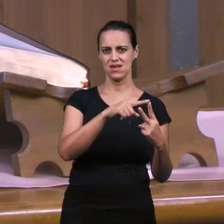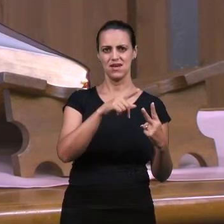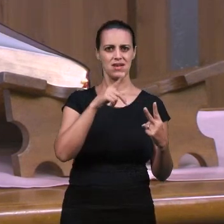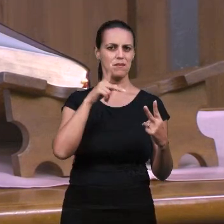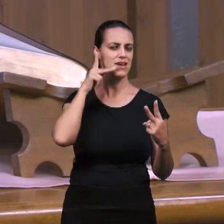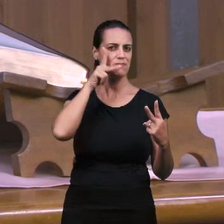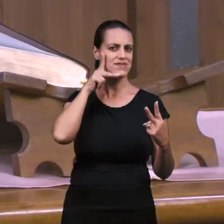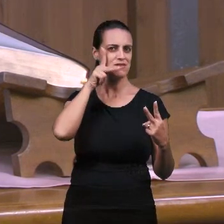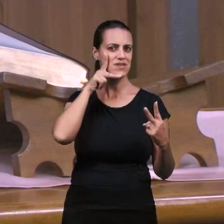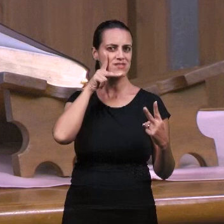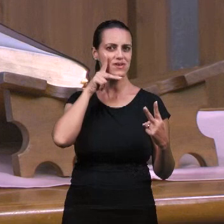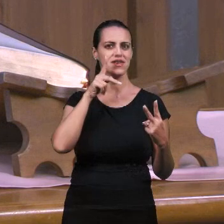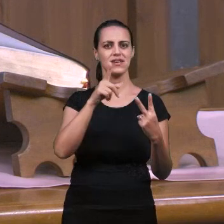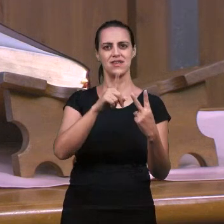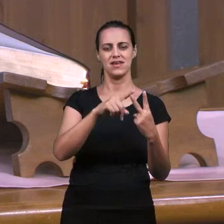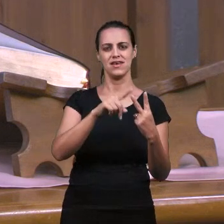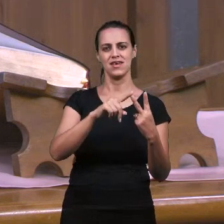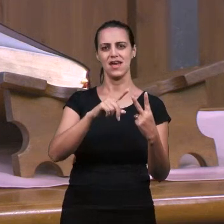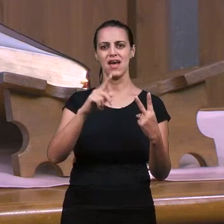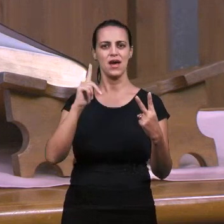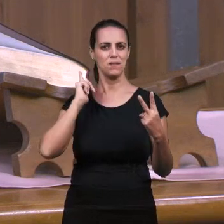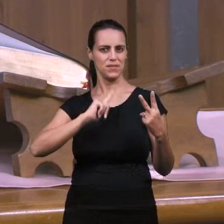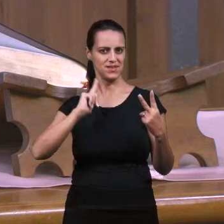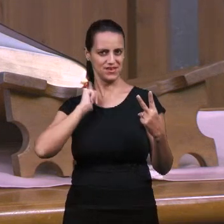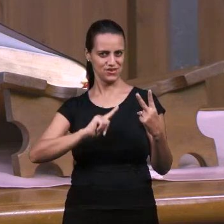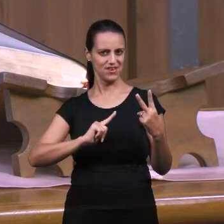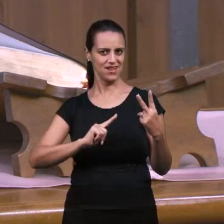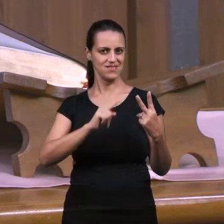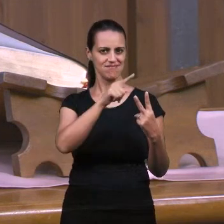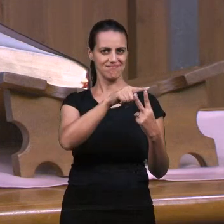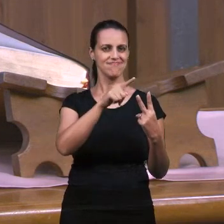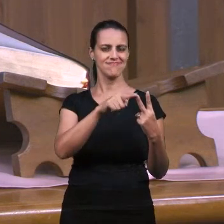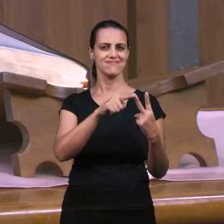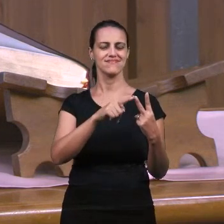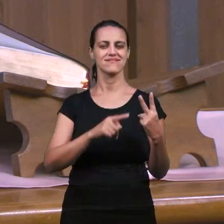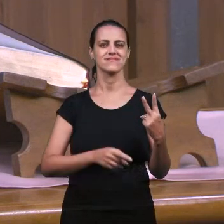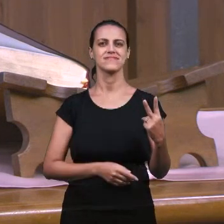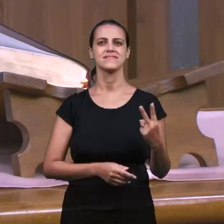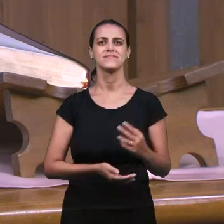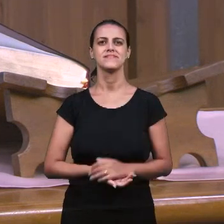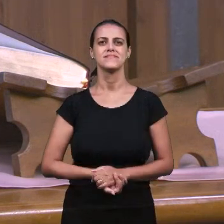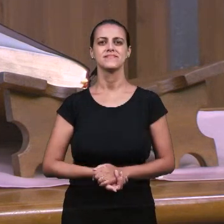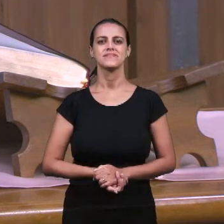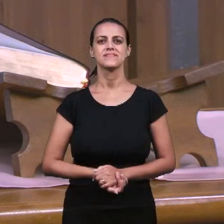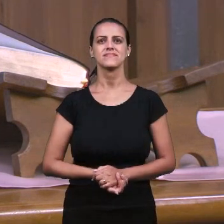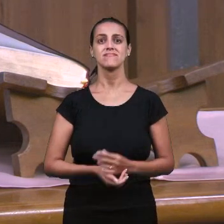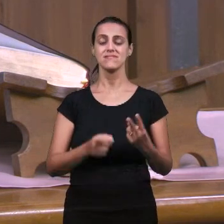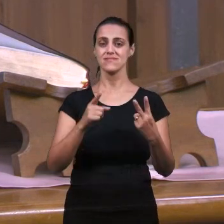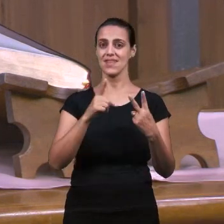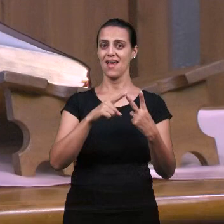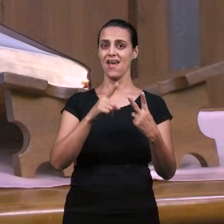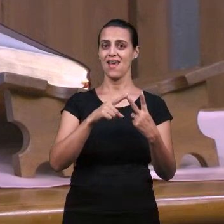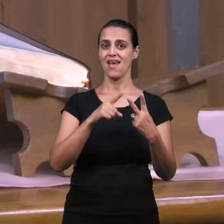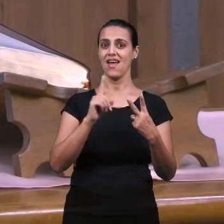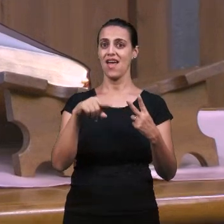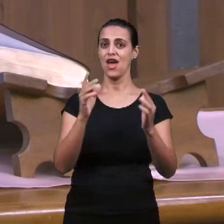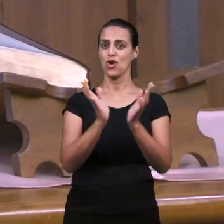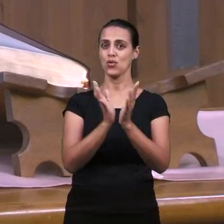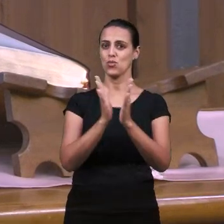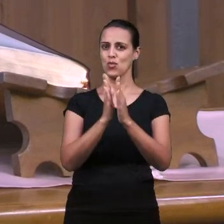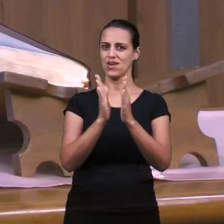au Paraíba. La deuxième, dans l'état de Minas Gerais. Nous allons voir la réponse de Sofia, dans la ville de Guaxupé. Elle fait partie du